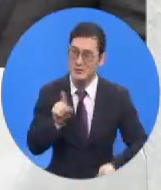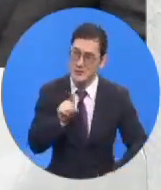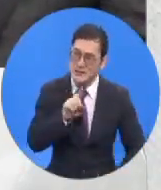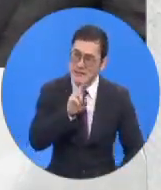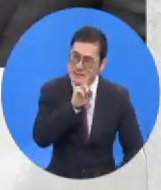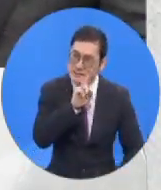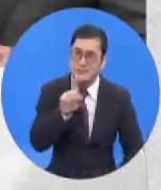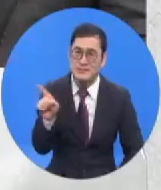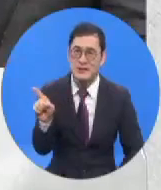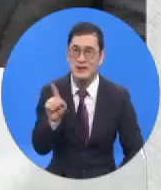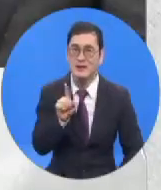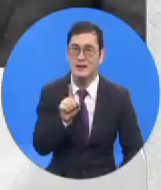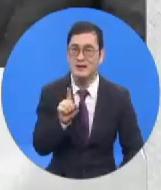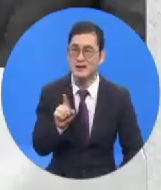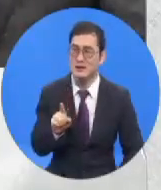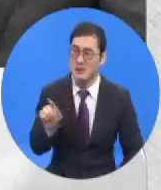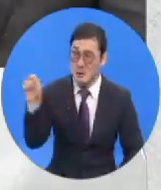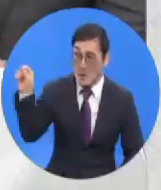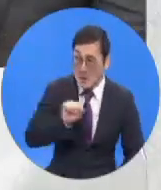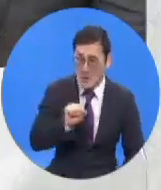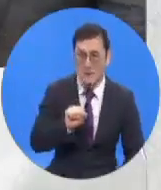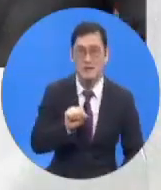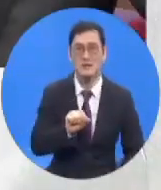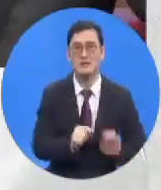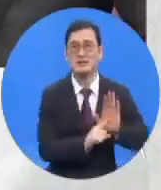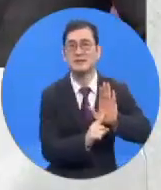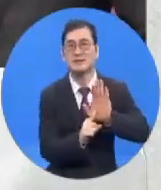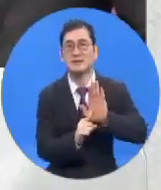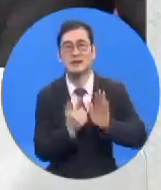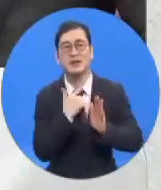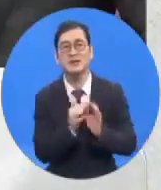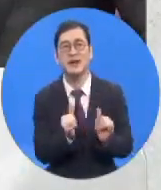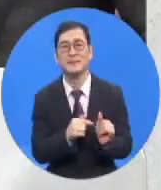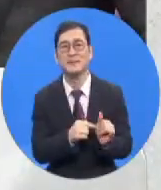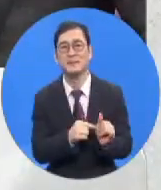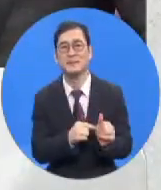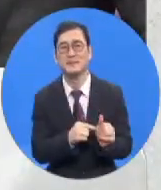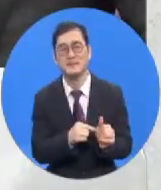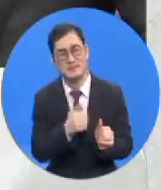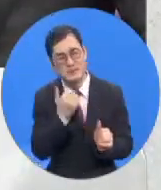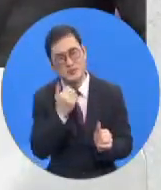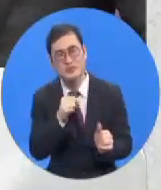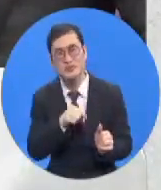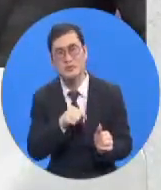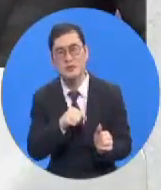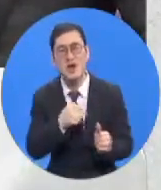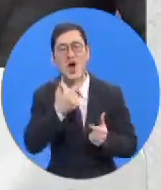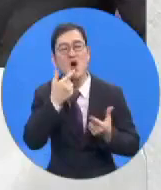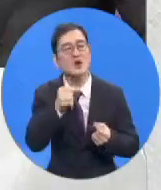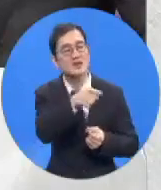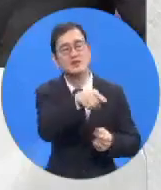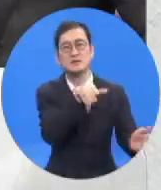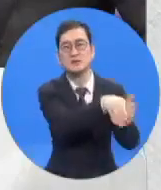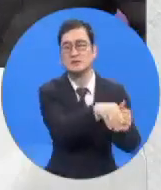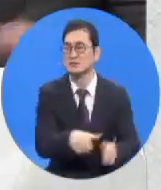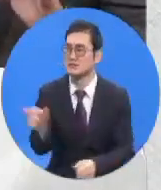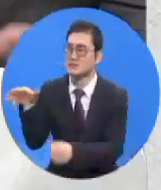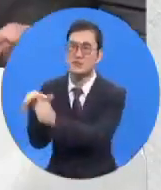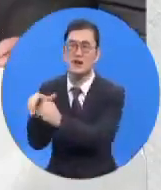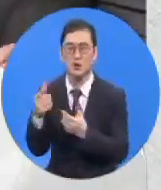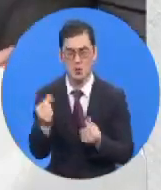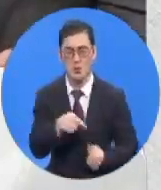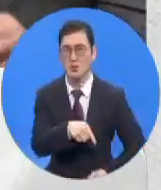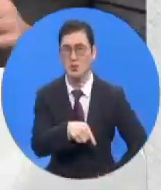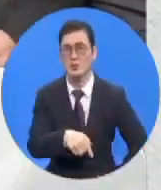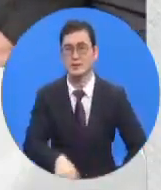이제 나가고 있고, 너무나 이제 복잡한 사건이고, 지금 보십시오. 수원지검을 재배당했지 않습니까? 수원지검에서 김학의 수사단, 그